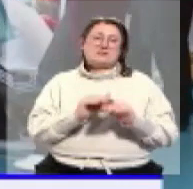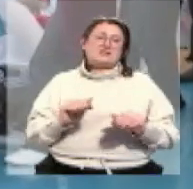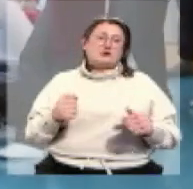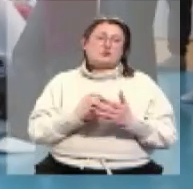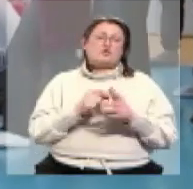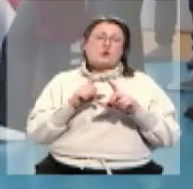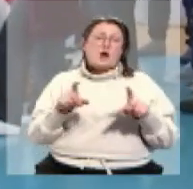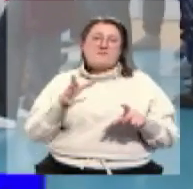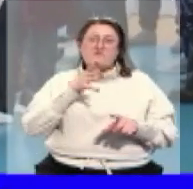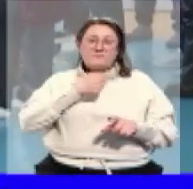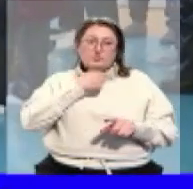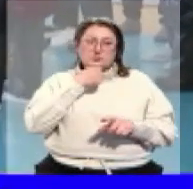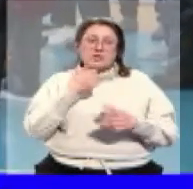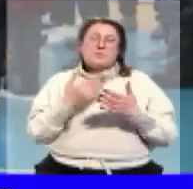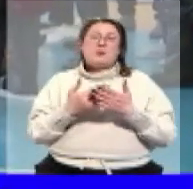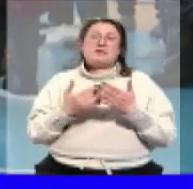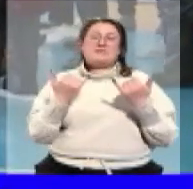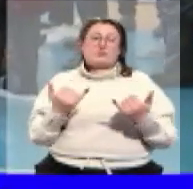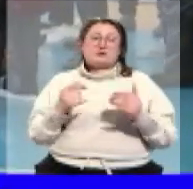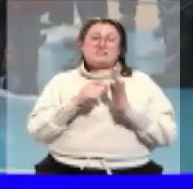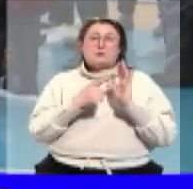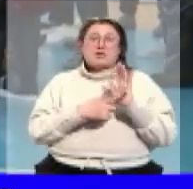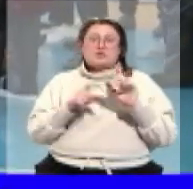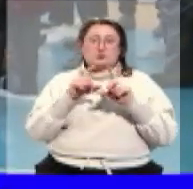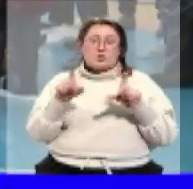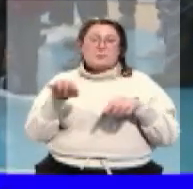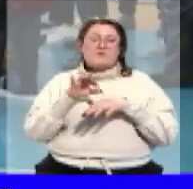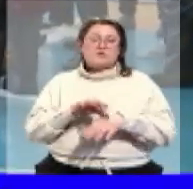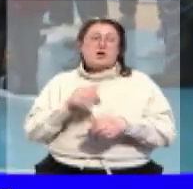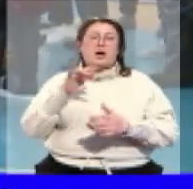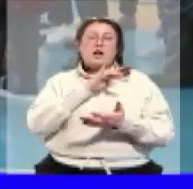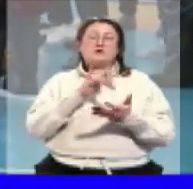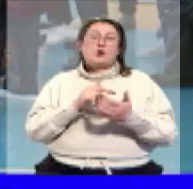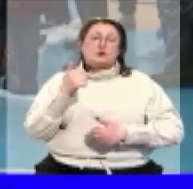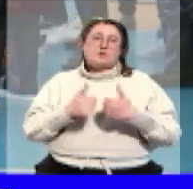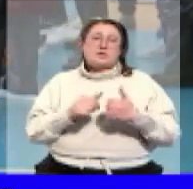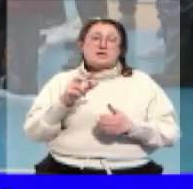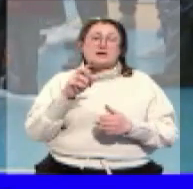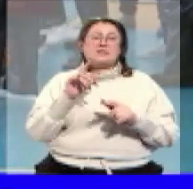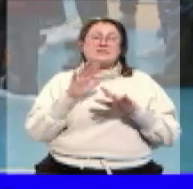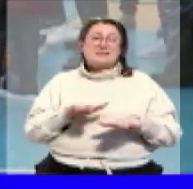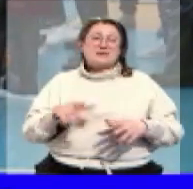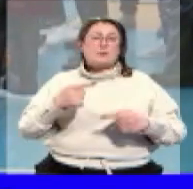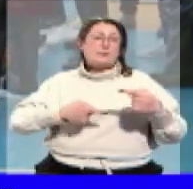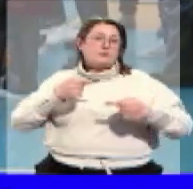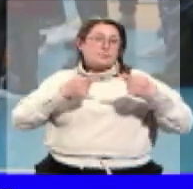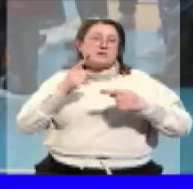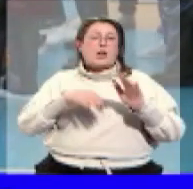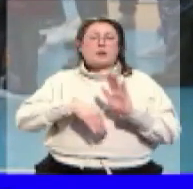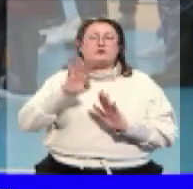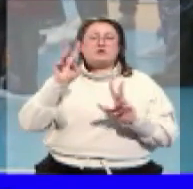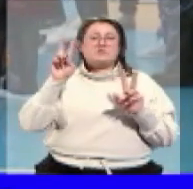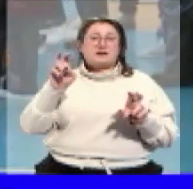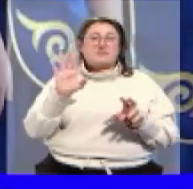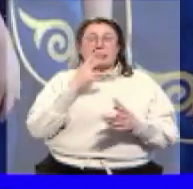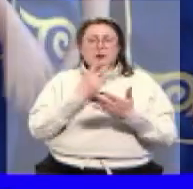дети дошкольного возраста. К примеру, сегодня в 17-й школе проводится городской турнир, где дети поборются за звание лучших и покажут все